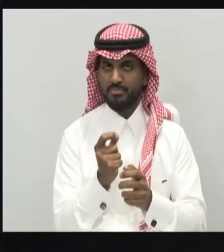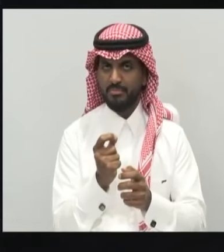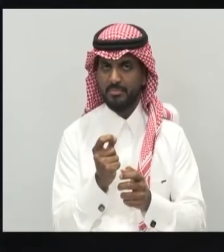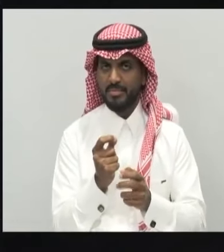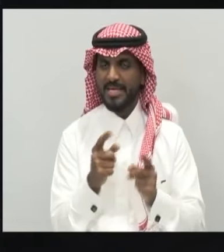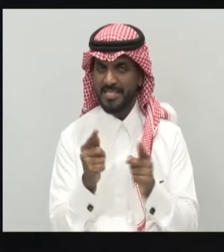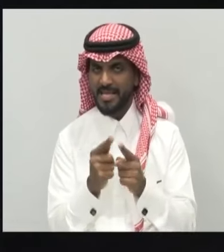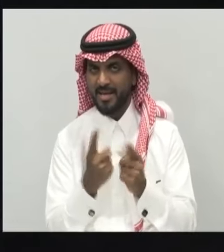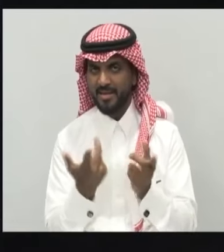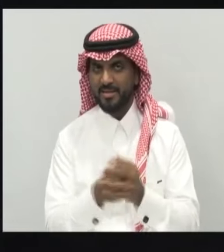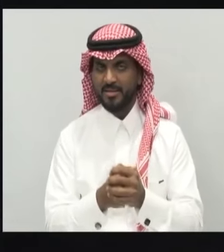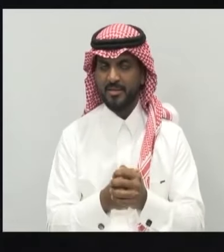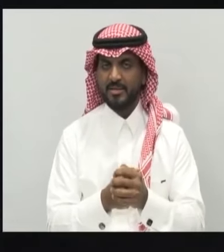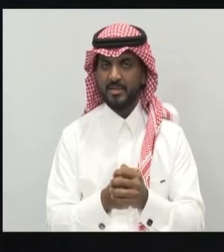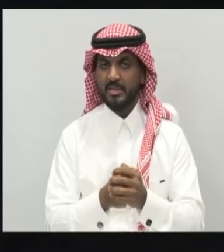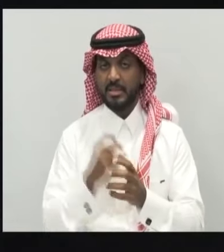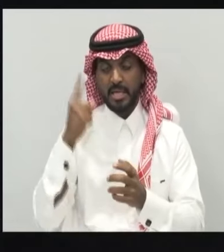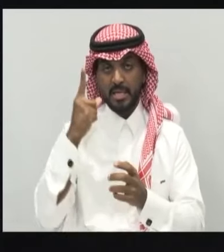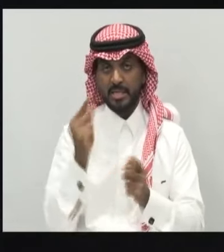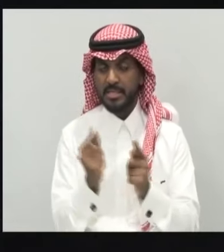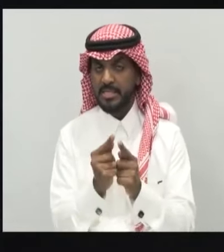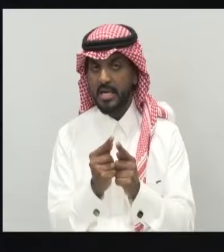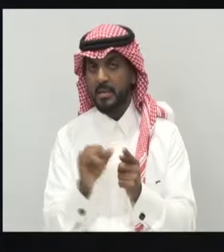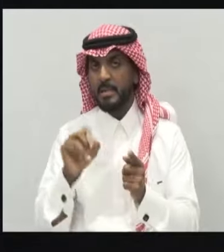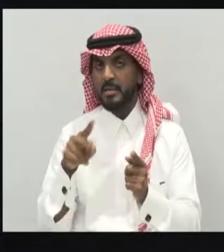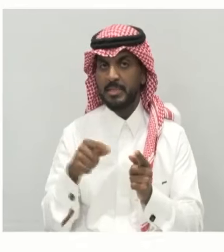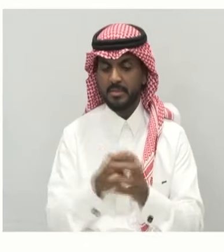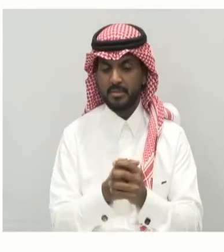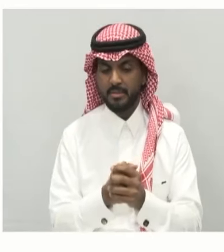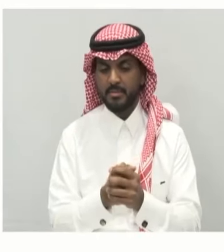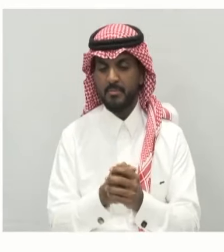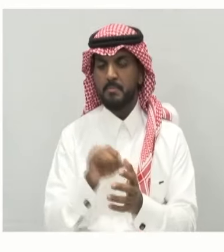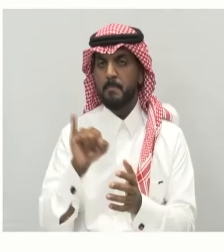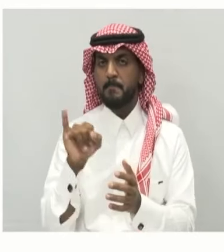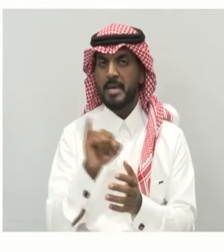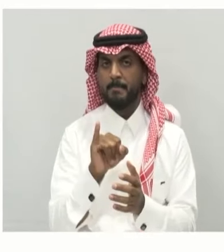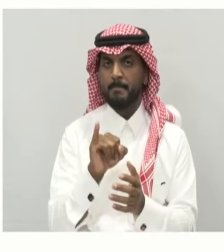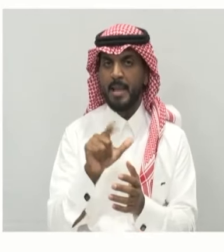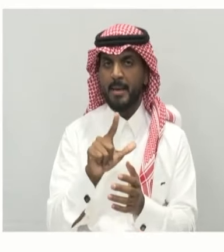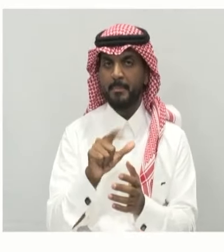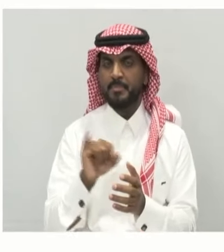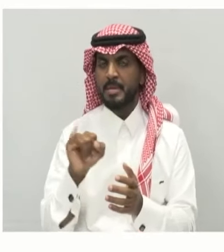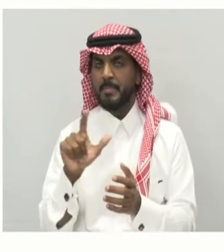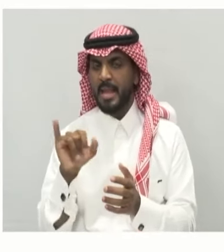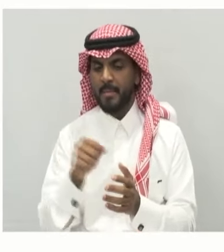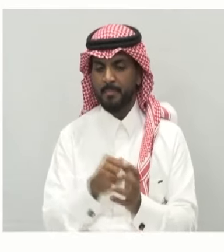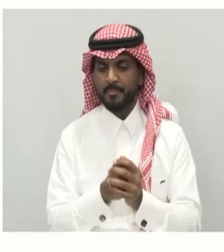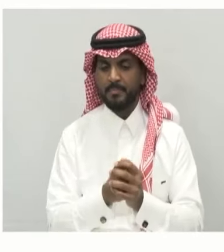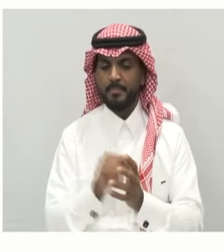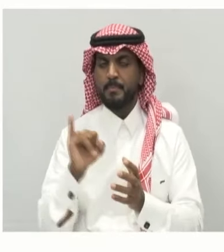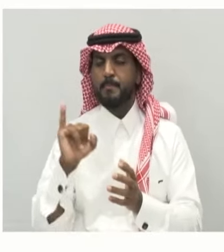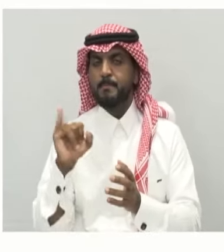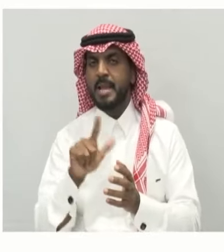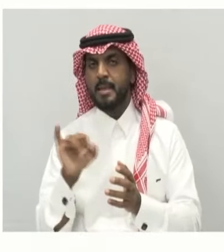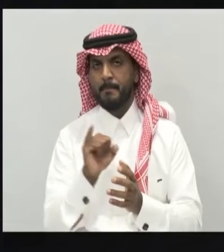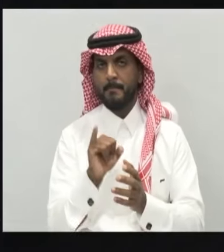الاختصار حق المليمتر من يذكرني بالاختصار حق المليمتر م لام م بارك الله فيكم ولكن